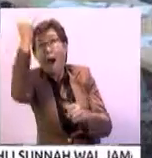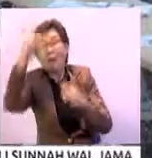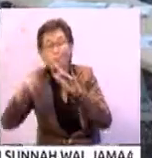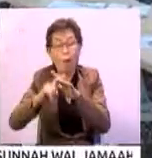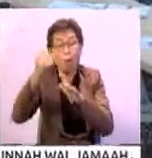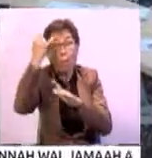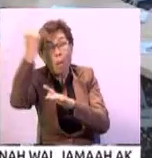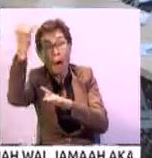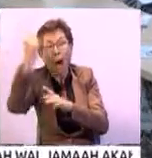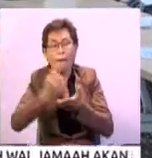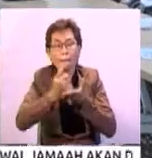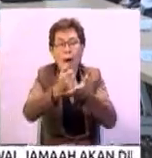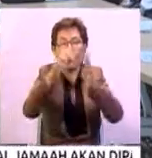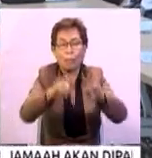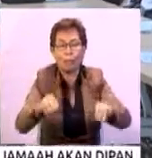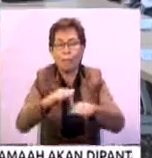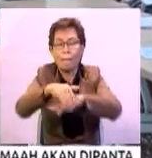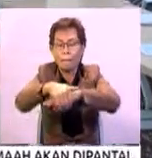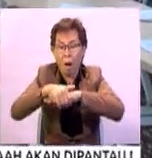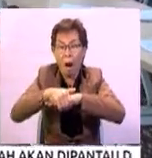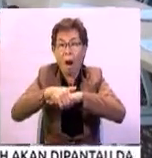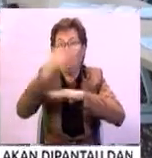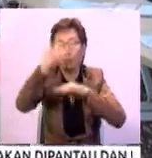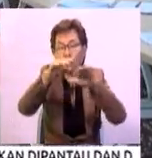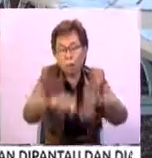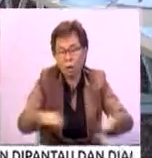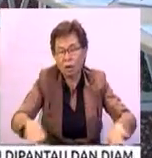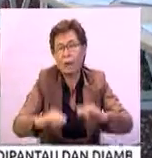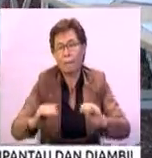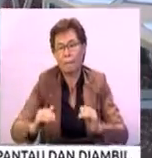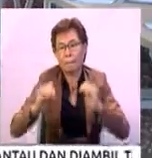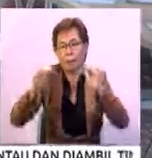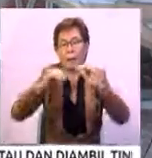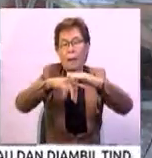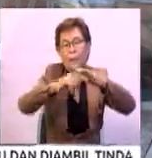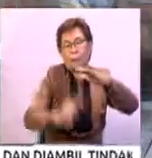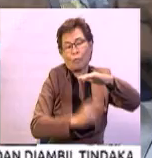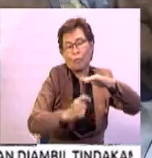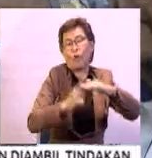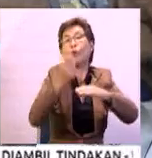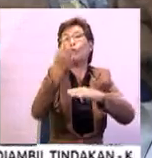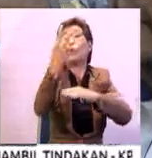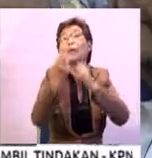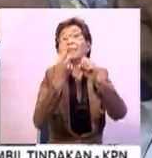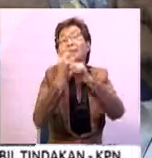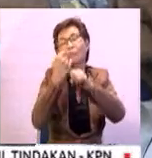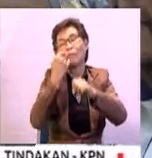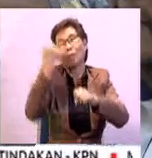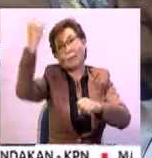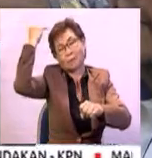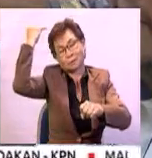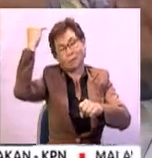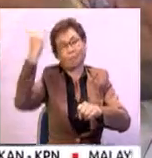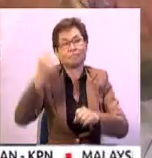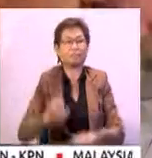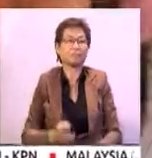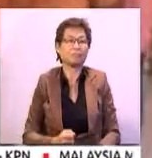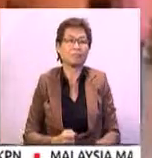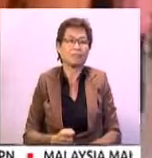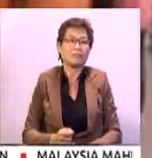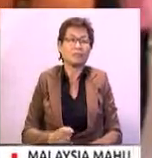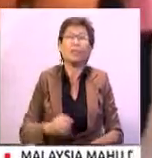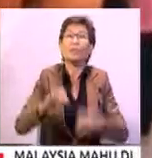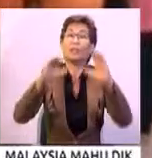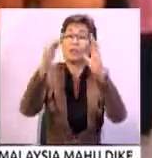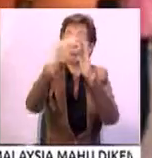menghasilkan bahan bantu belajar bahasa Inggeris untuk kanak-kanak di peringkat prasekolah 12 tahun lepas. Siapa sangka